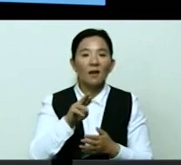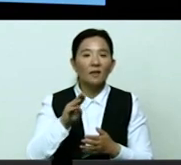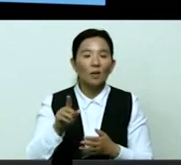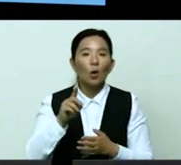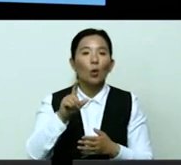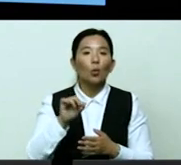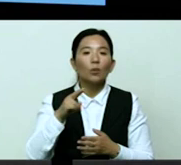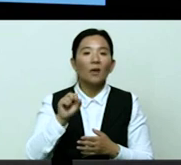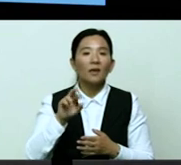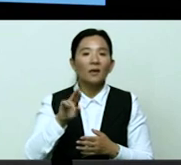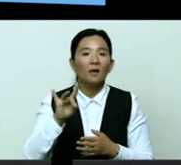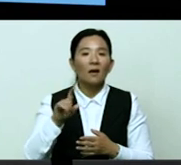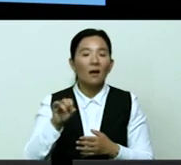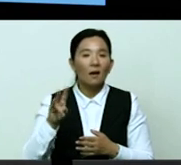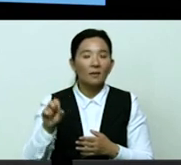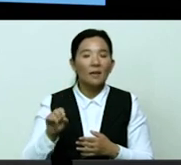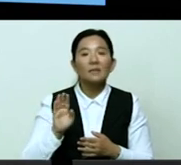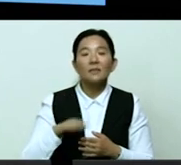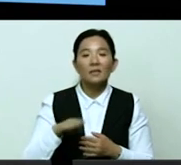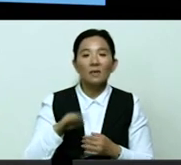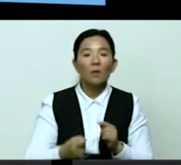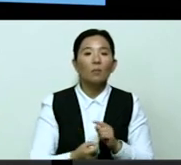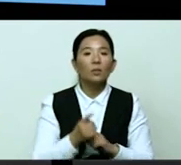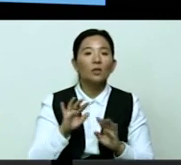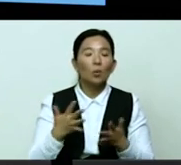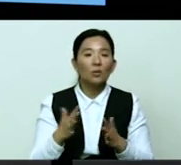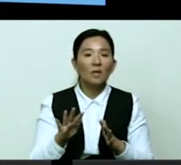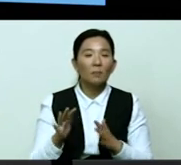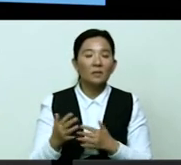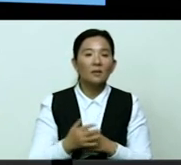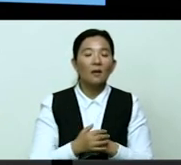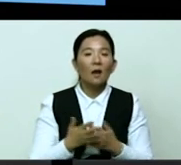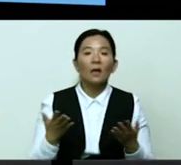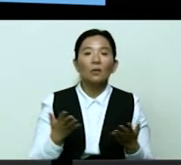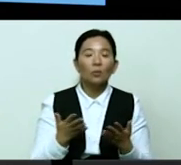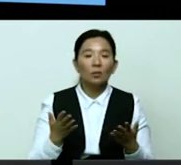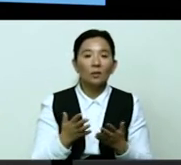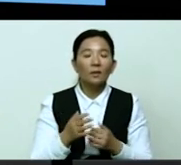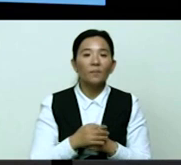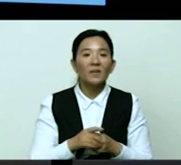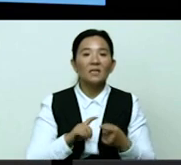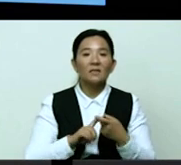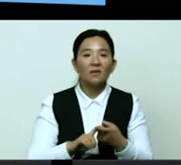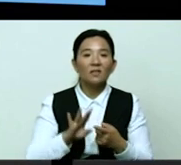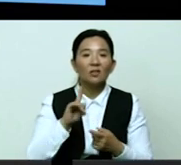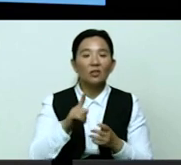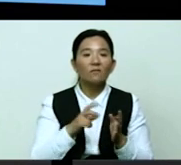Худаяр-хана. Затем происходят события, которые связаны